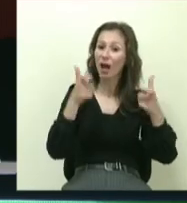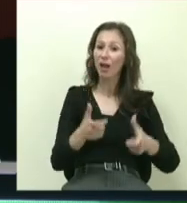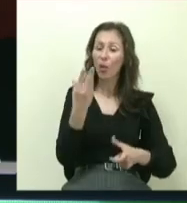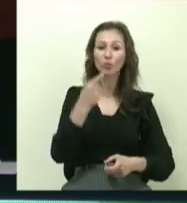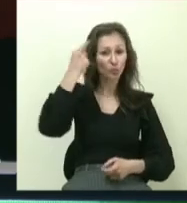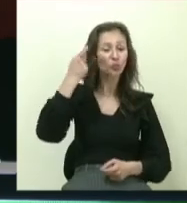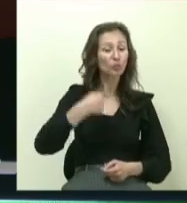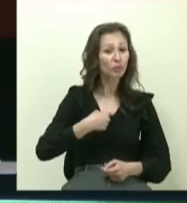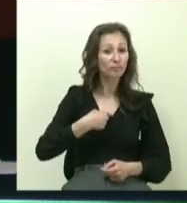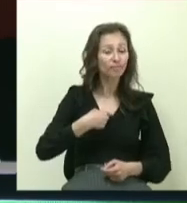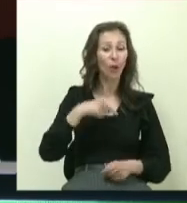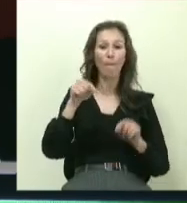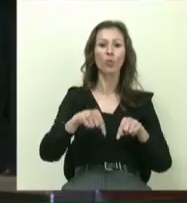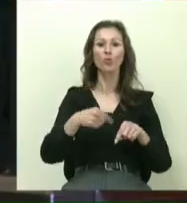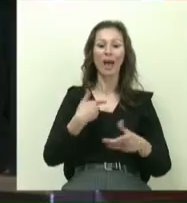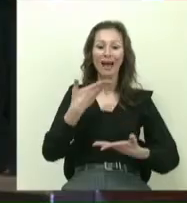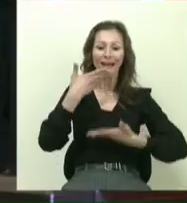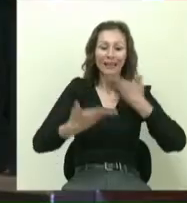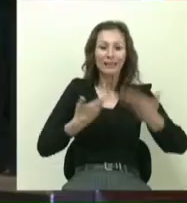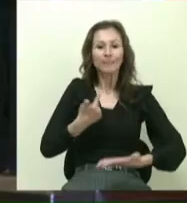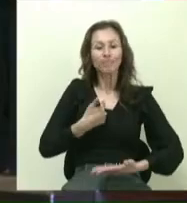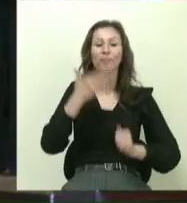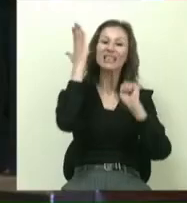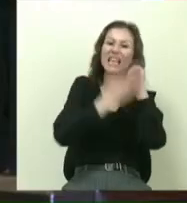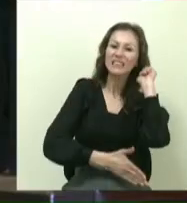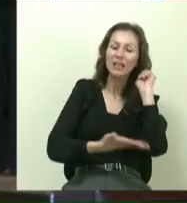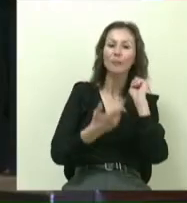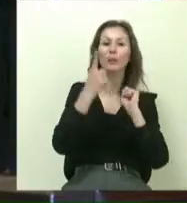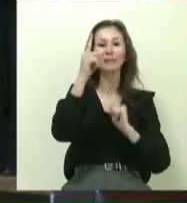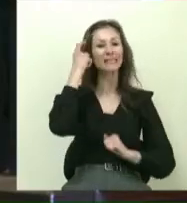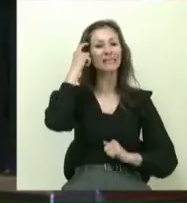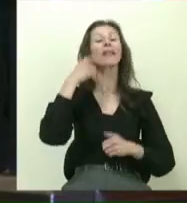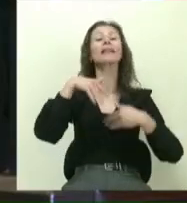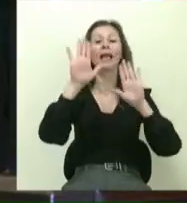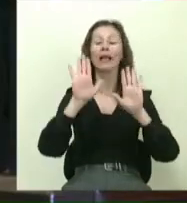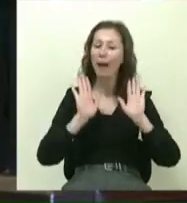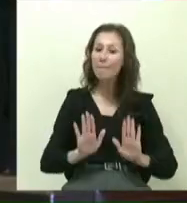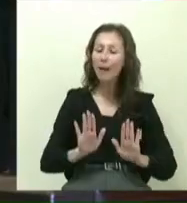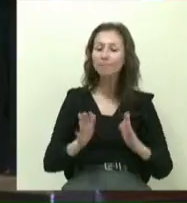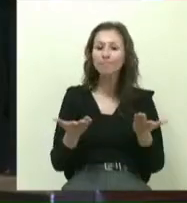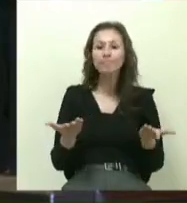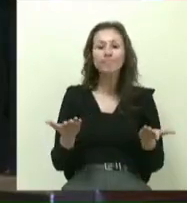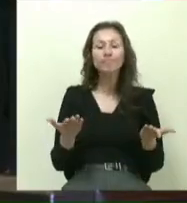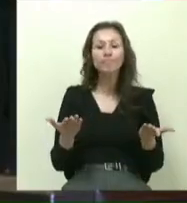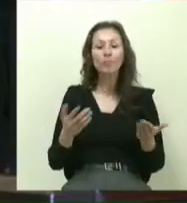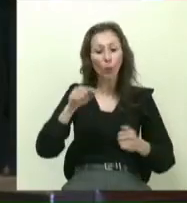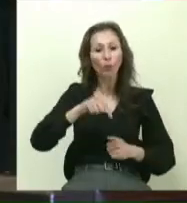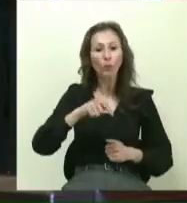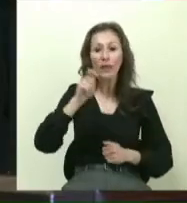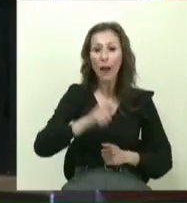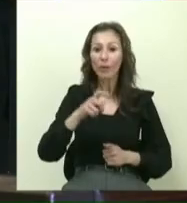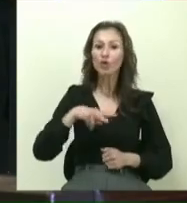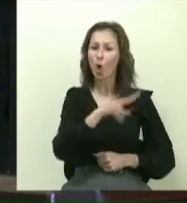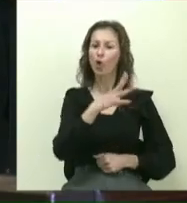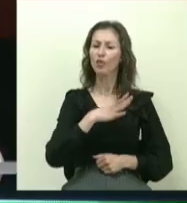olduğunu düşünüyorum burada kastettiğim yasaklamacı bir zihniyet değil fakat bunu yapmanın